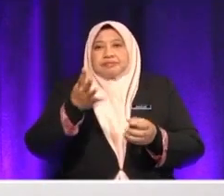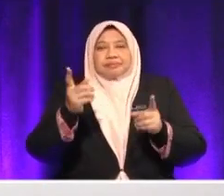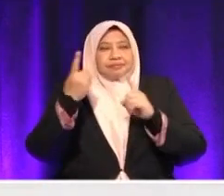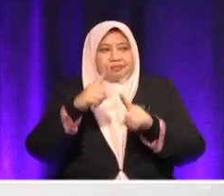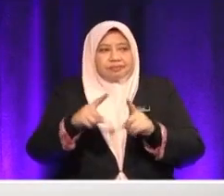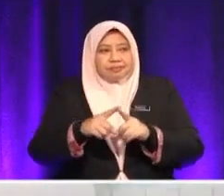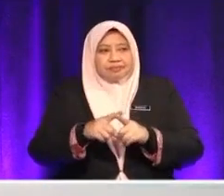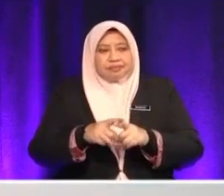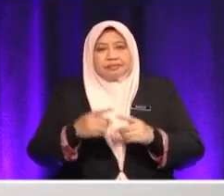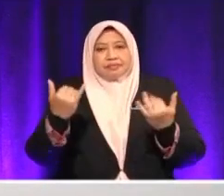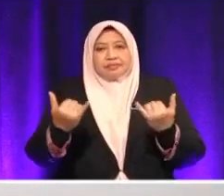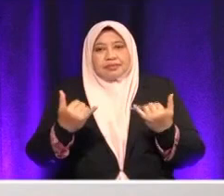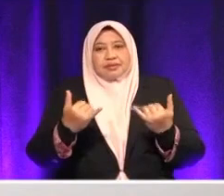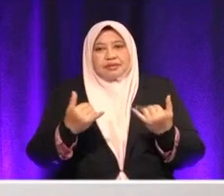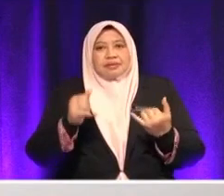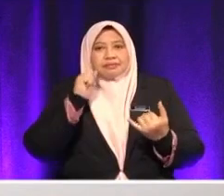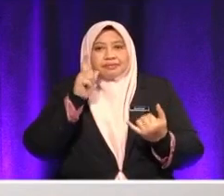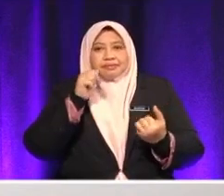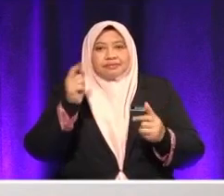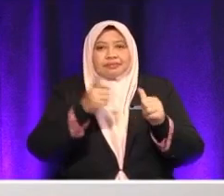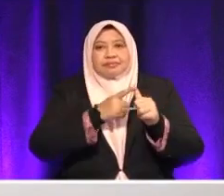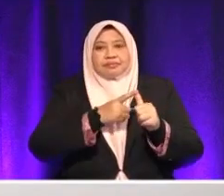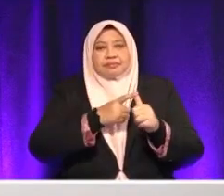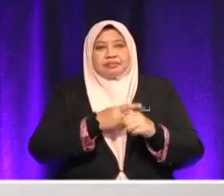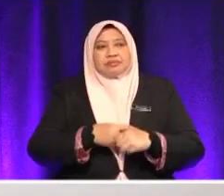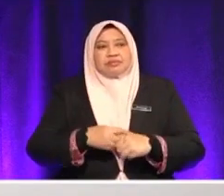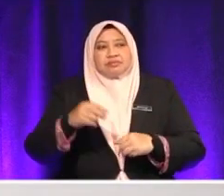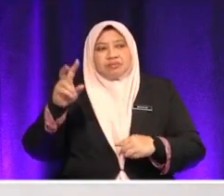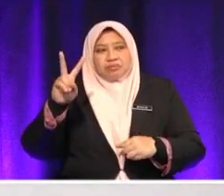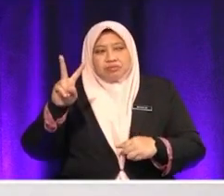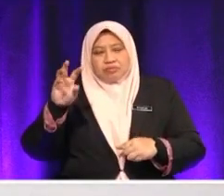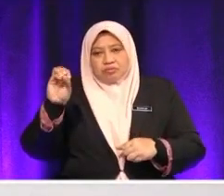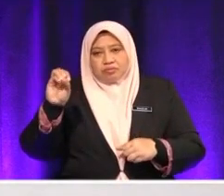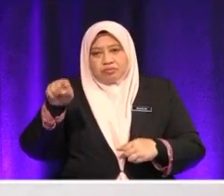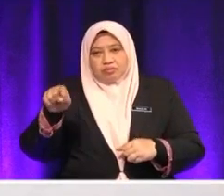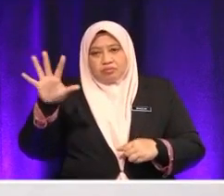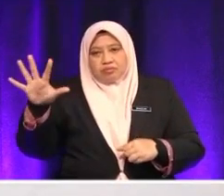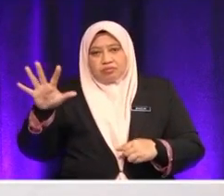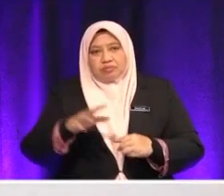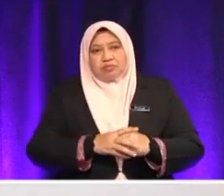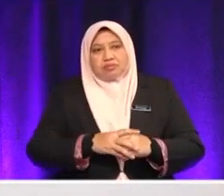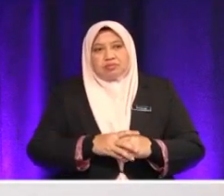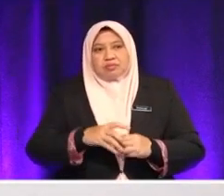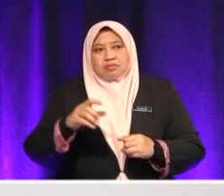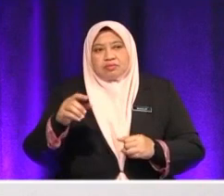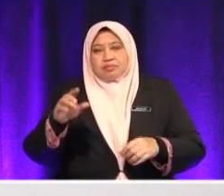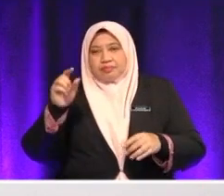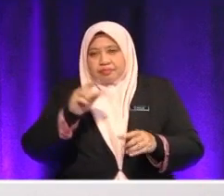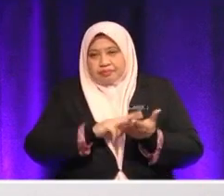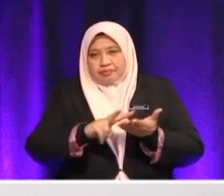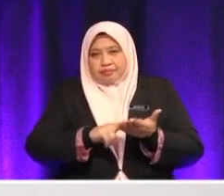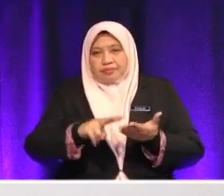saya udah nampak Elisa yang pertama Ya betul 20:5 bacaan mesti pada